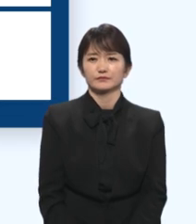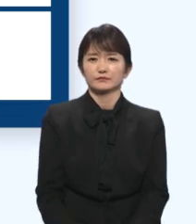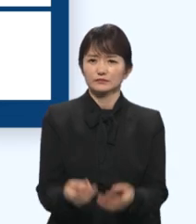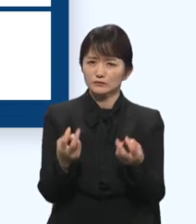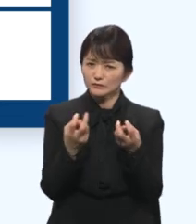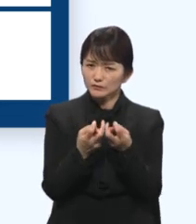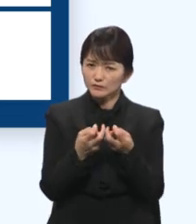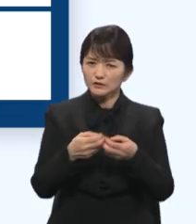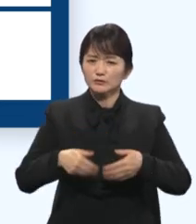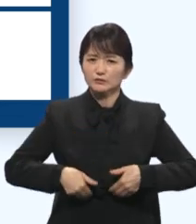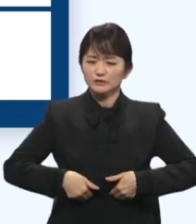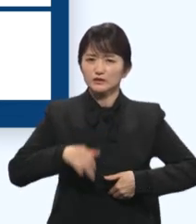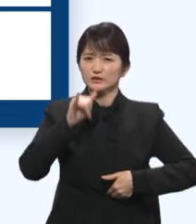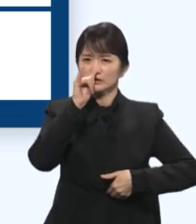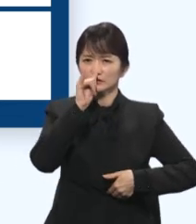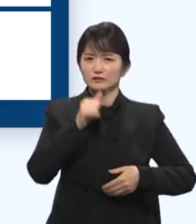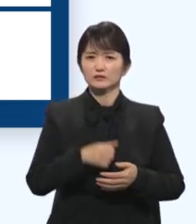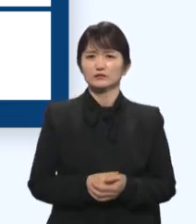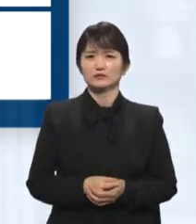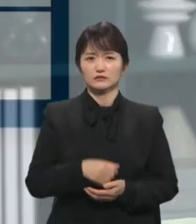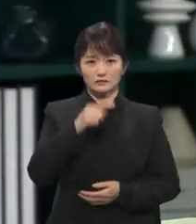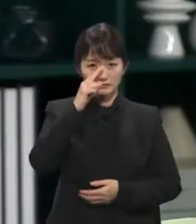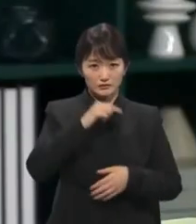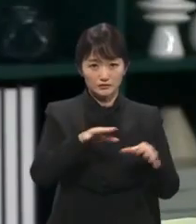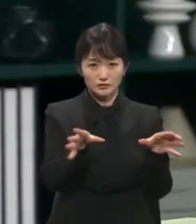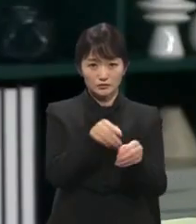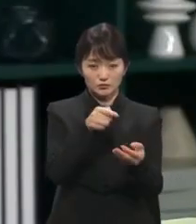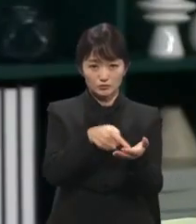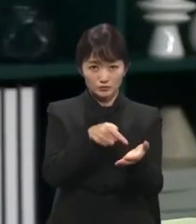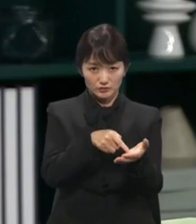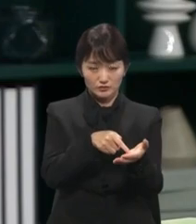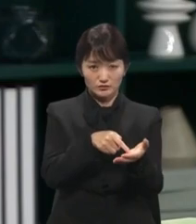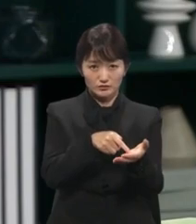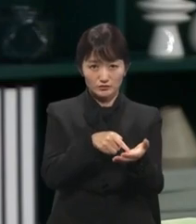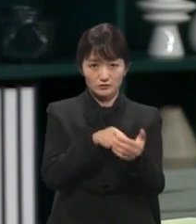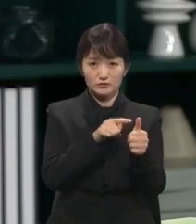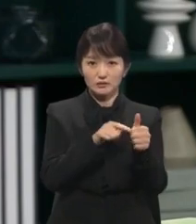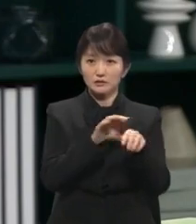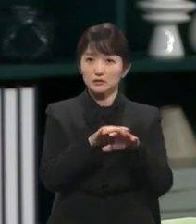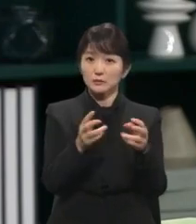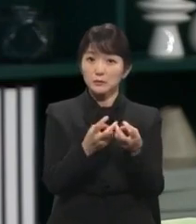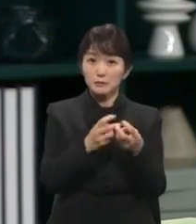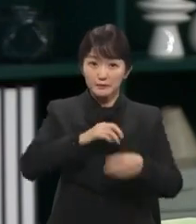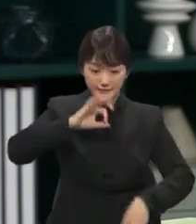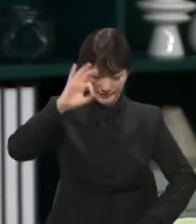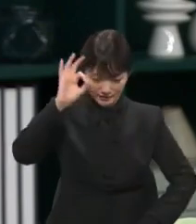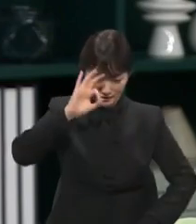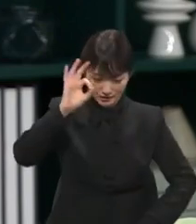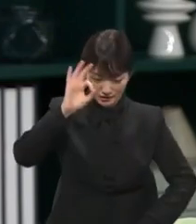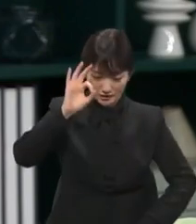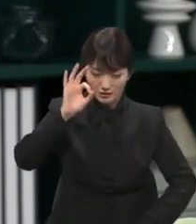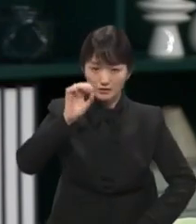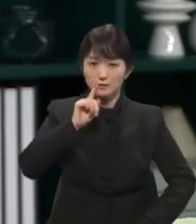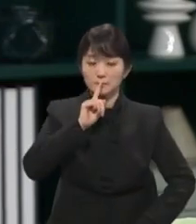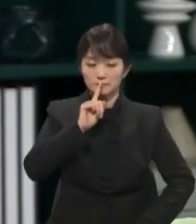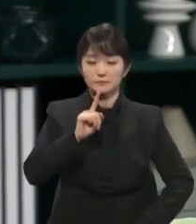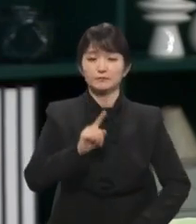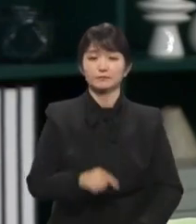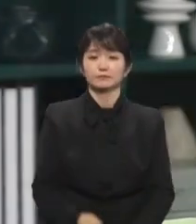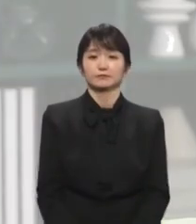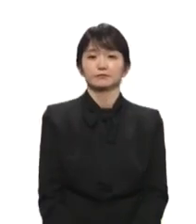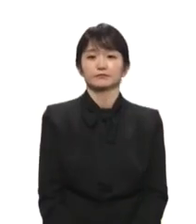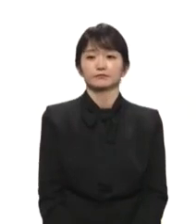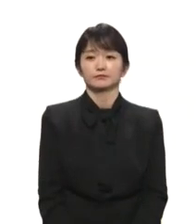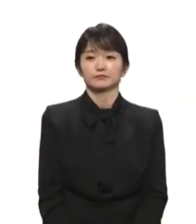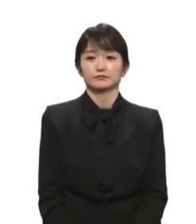필요한 부분이 있는데네 어 태국 총리까지 이제 나서서 해법을 해법을 이제 찾아라 이렇게 얘기를 했다고 합니다